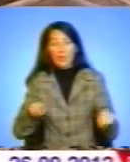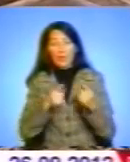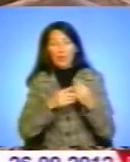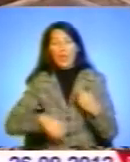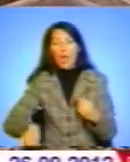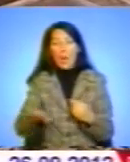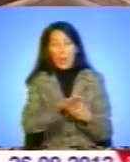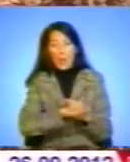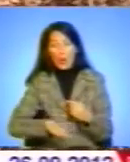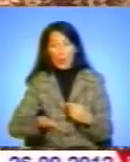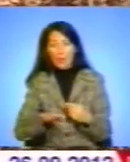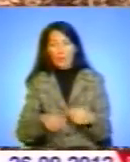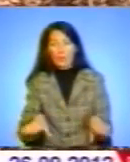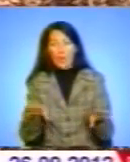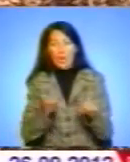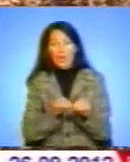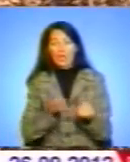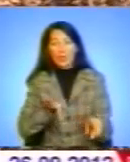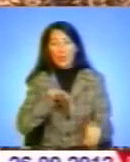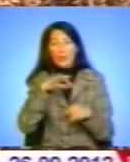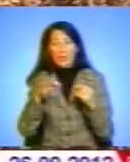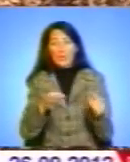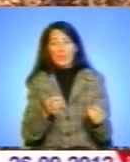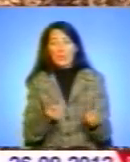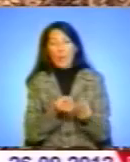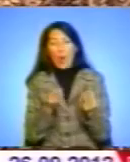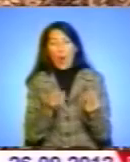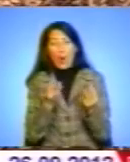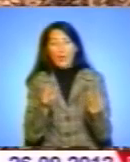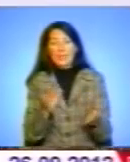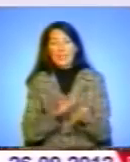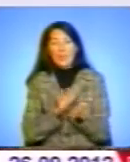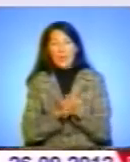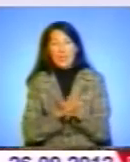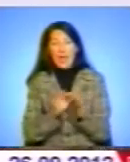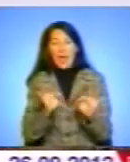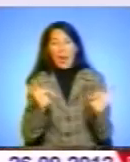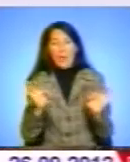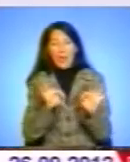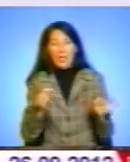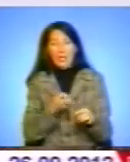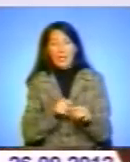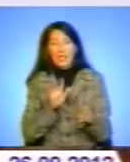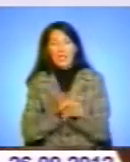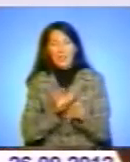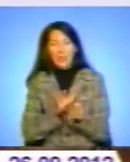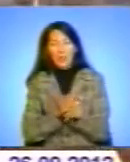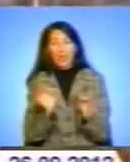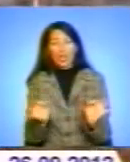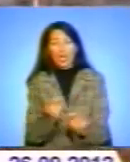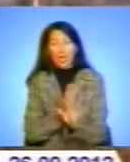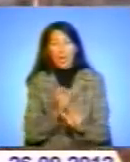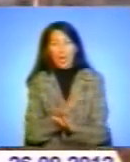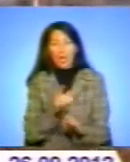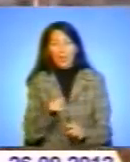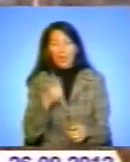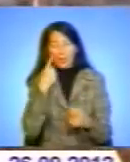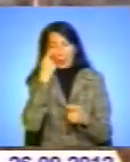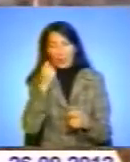З листям горить сміття, поліетиленові пакети. Це забруднює атмосферу. Тож експерти попереджають – рослинні залишки не спалювати.